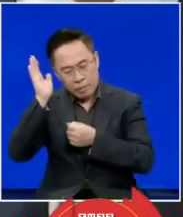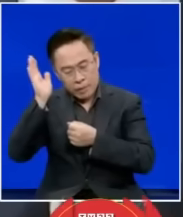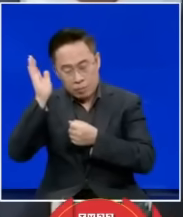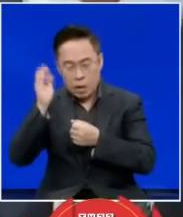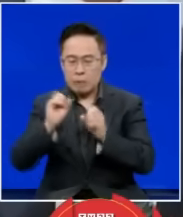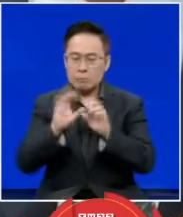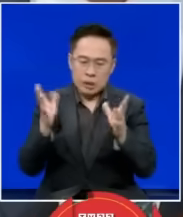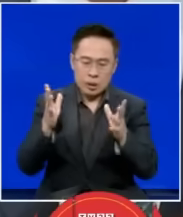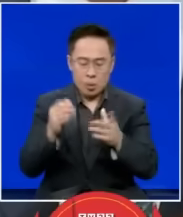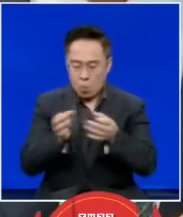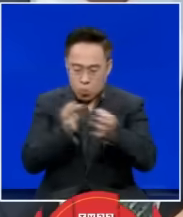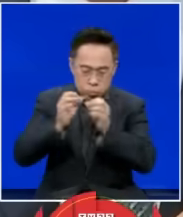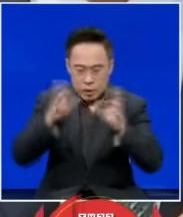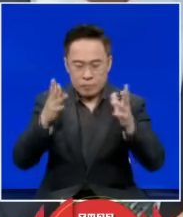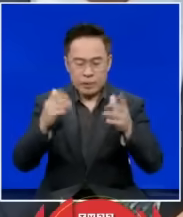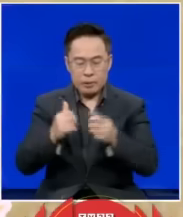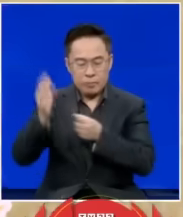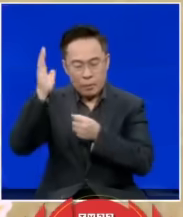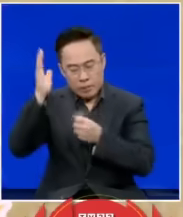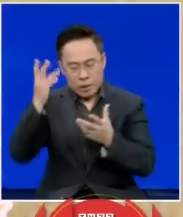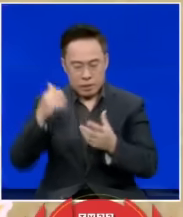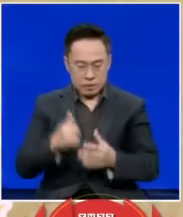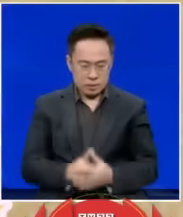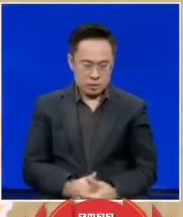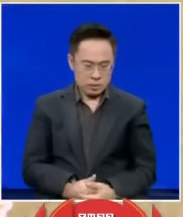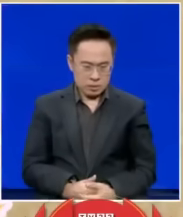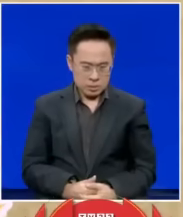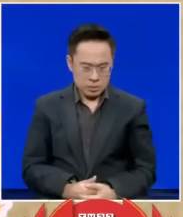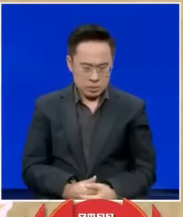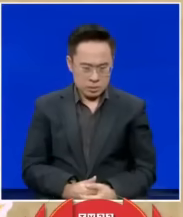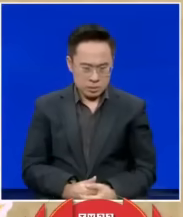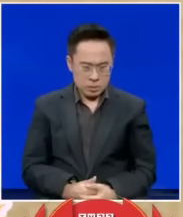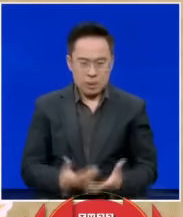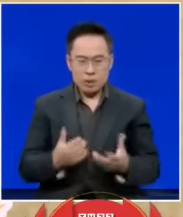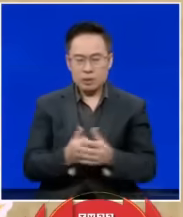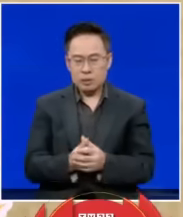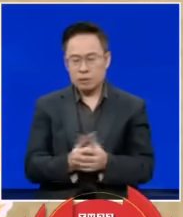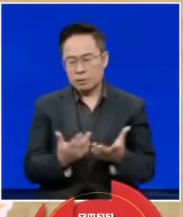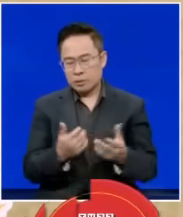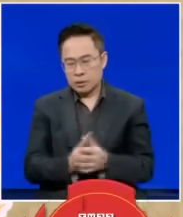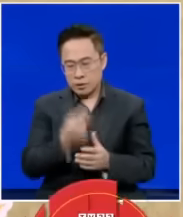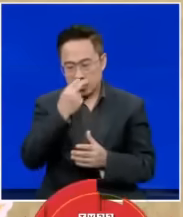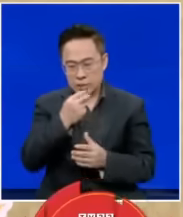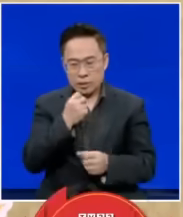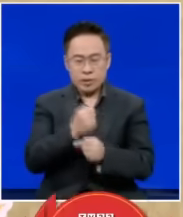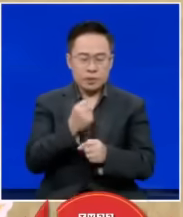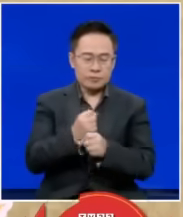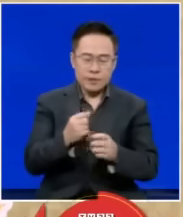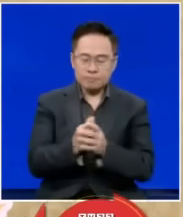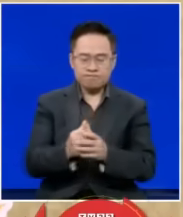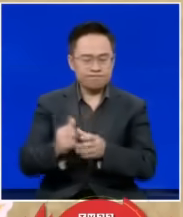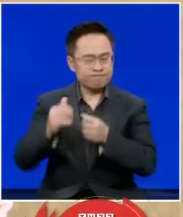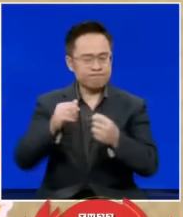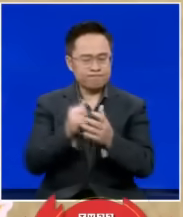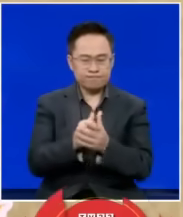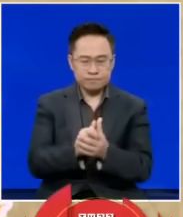ารบางครั้งเนี่ยท่านอาจจะไม่ ทั้งมัน PRS อ่ะมันผิดคิว มันผิดคิวหรอคุณใช้คำว่าผิดคิวแต่ก็ต้อง